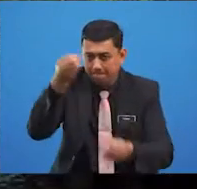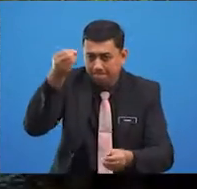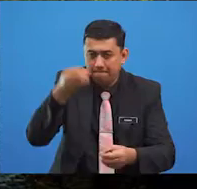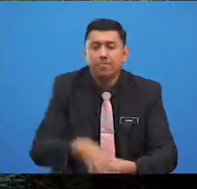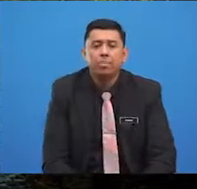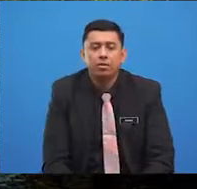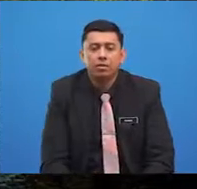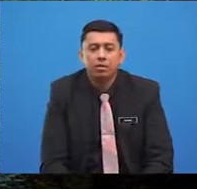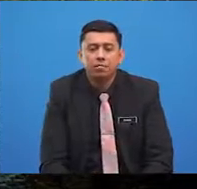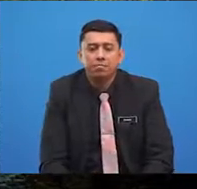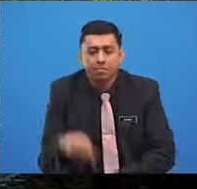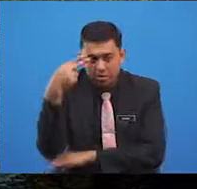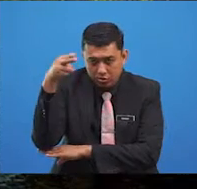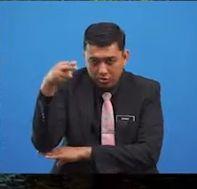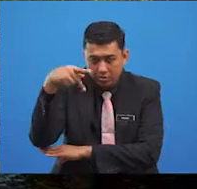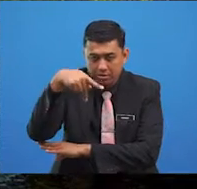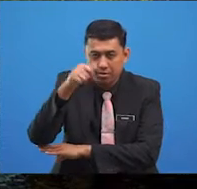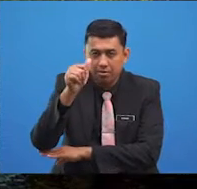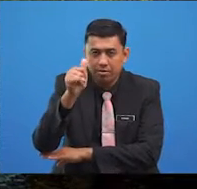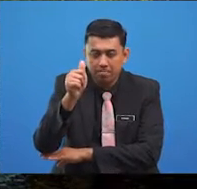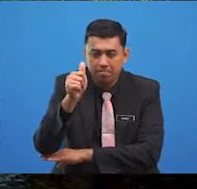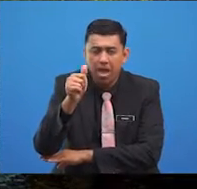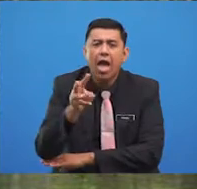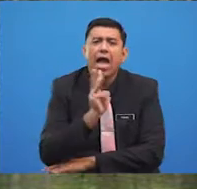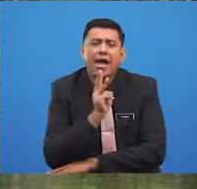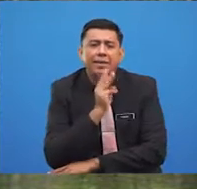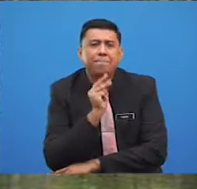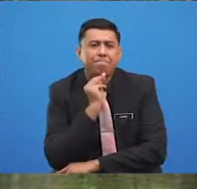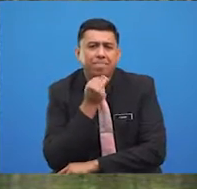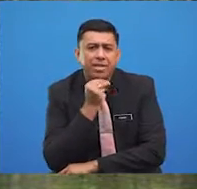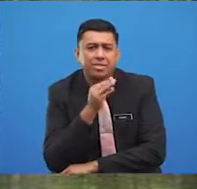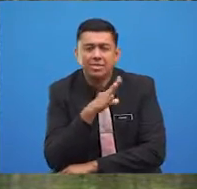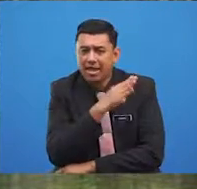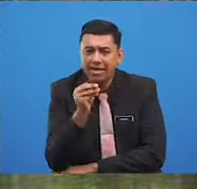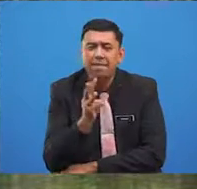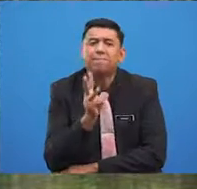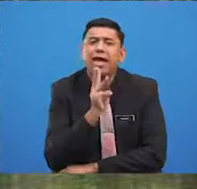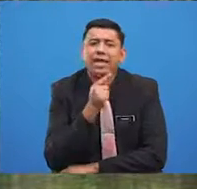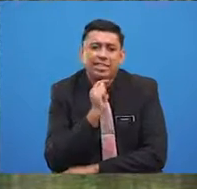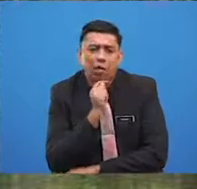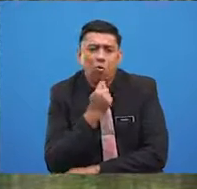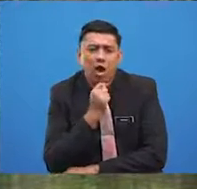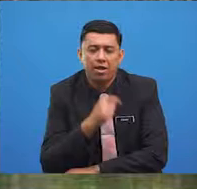hutan paya, terdiri dari hutan paya air masin dan hutan paya air tawar.